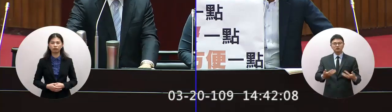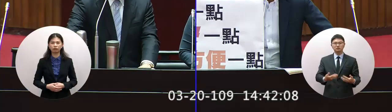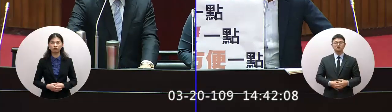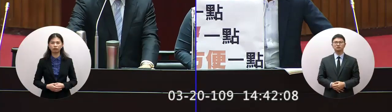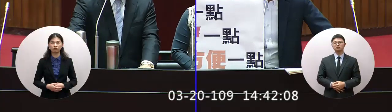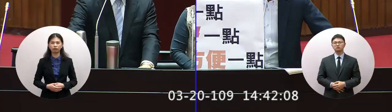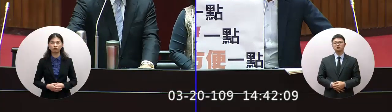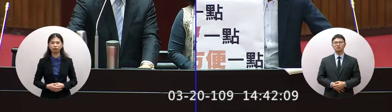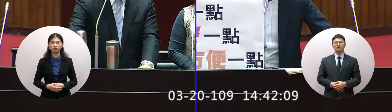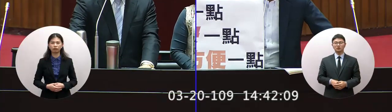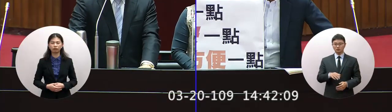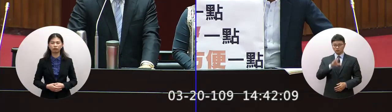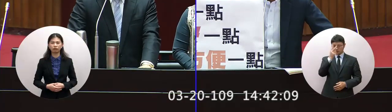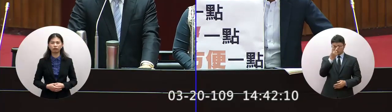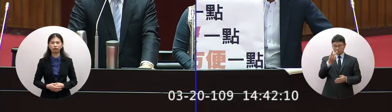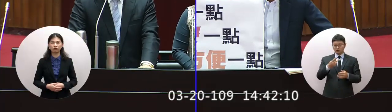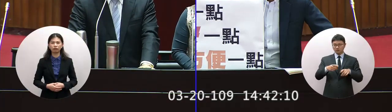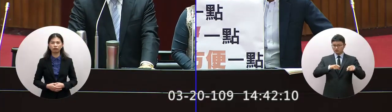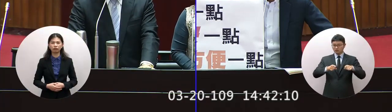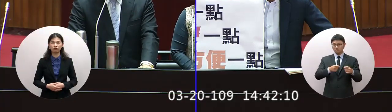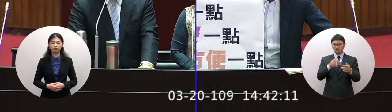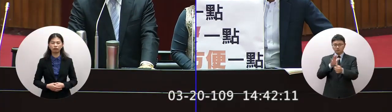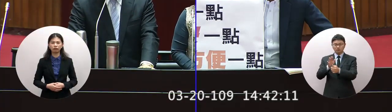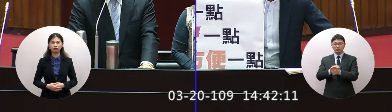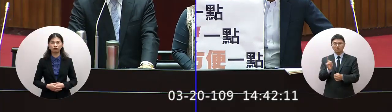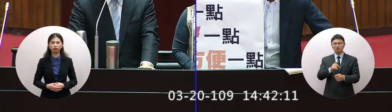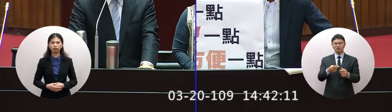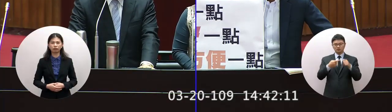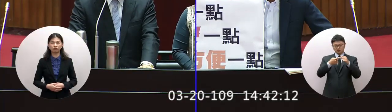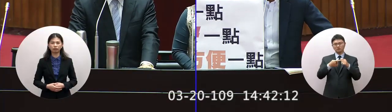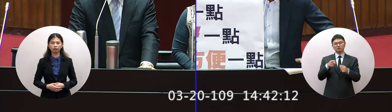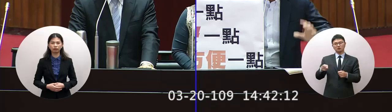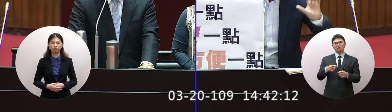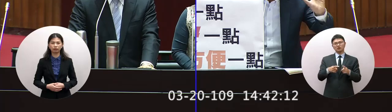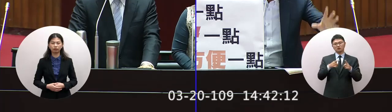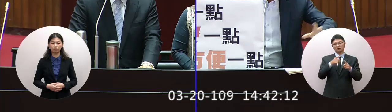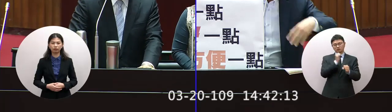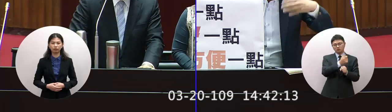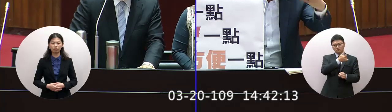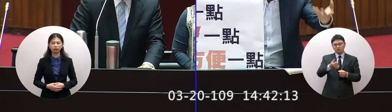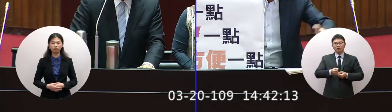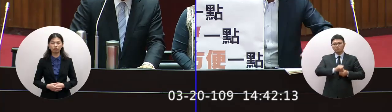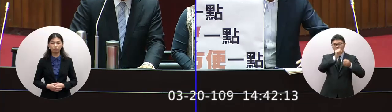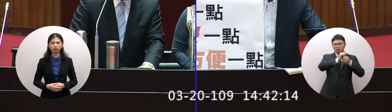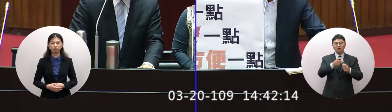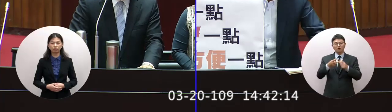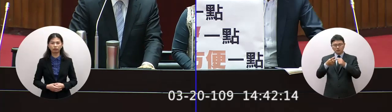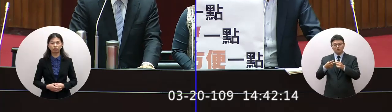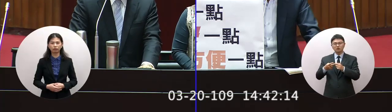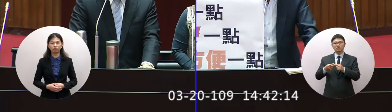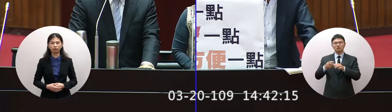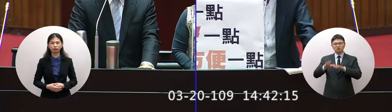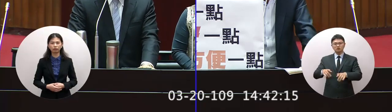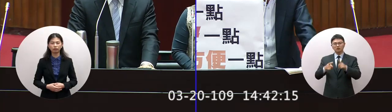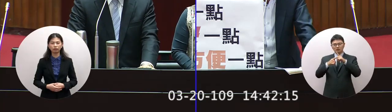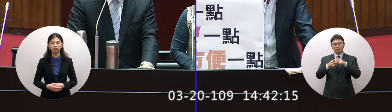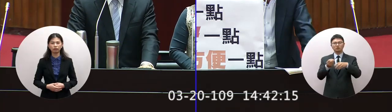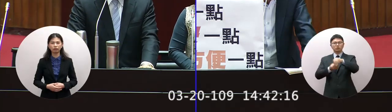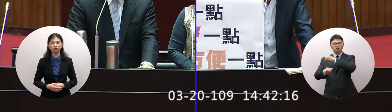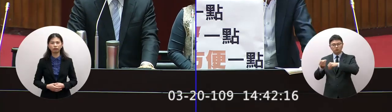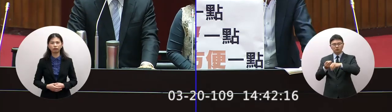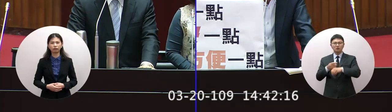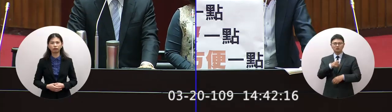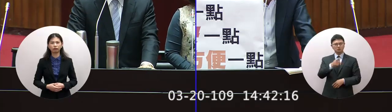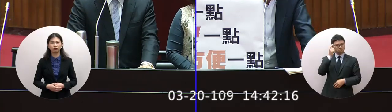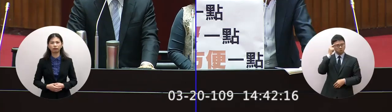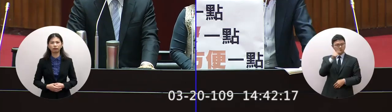因为这个有解决两个方案，一种就是说请中华邮政这边再增加人力啦，一个就是在现有的人力上做云资哦。那就院长你的看法来讲，你